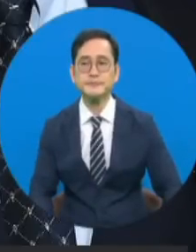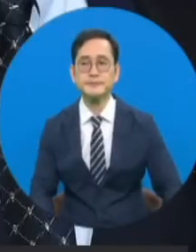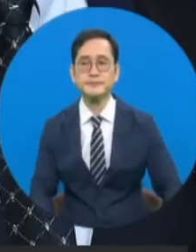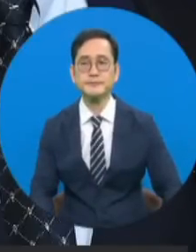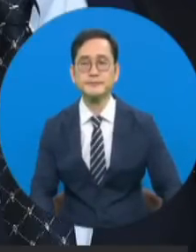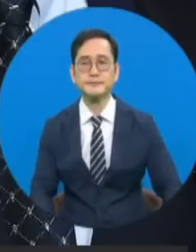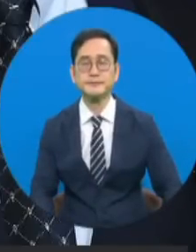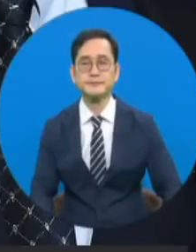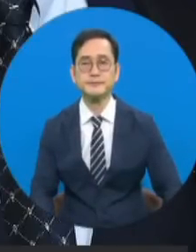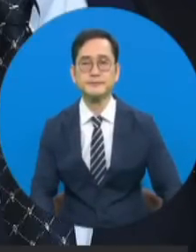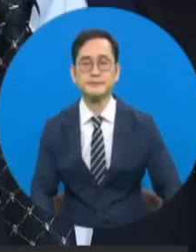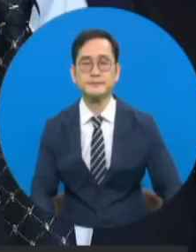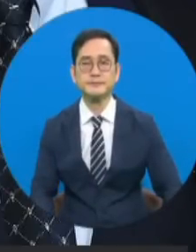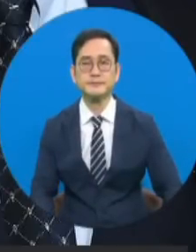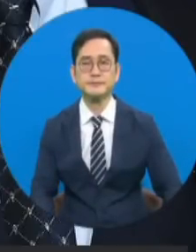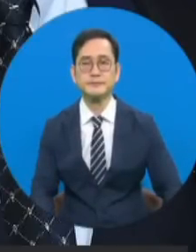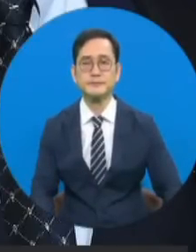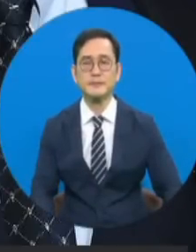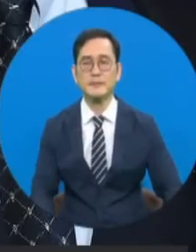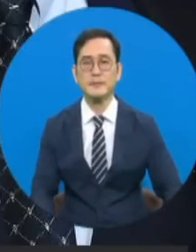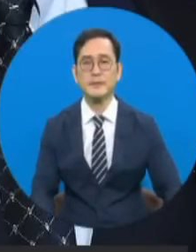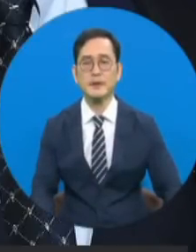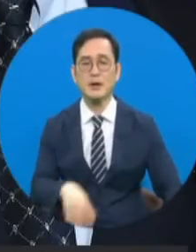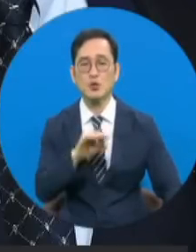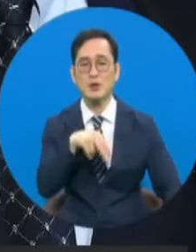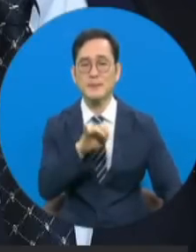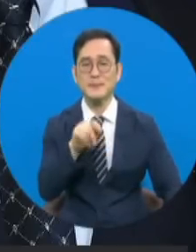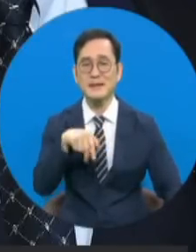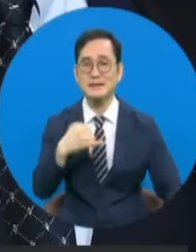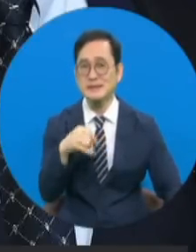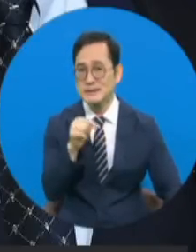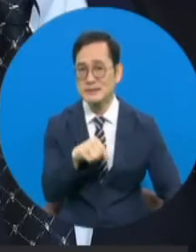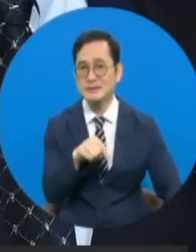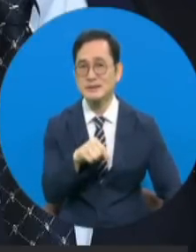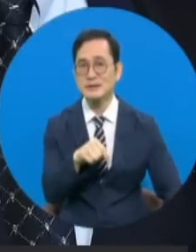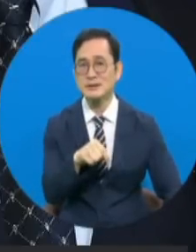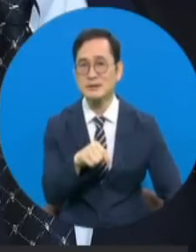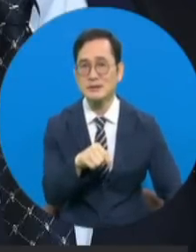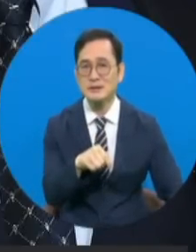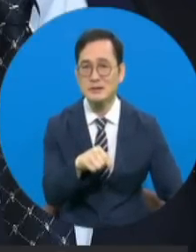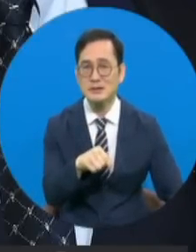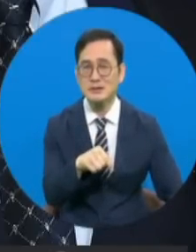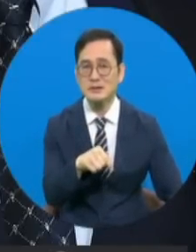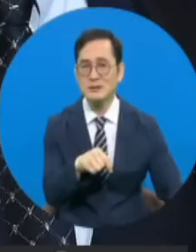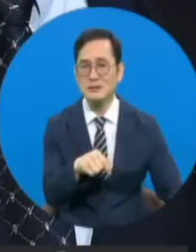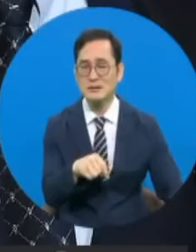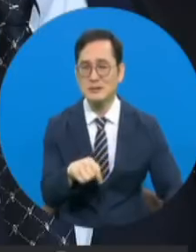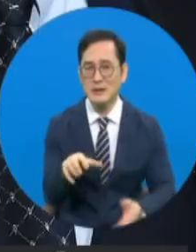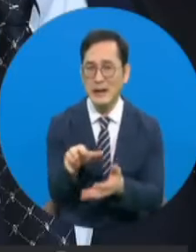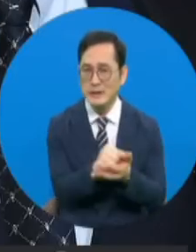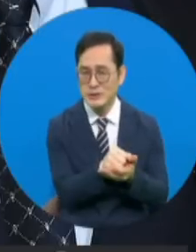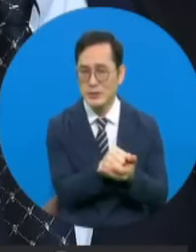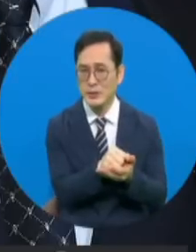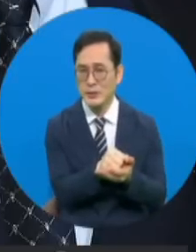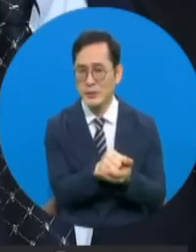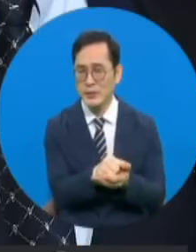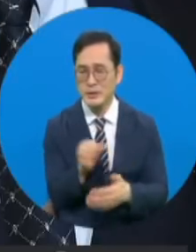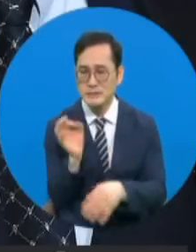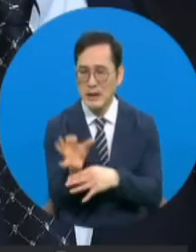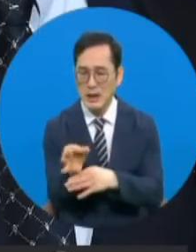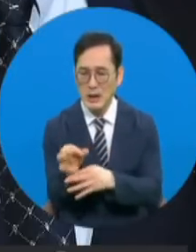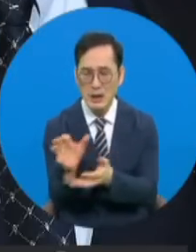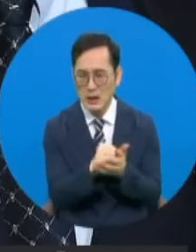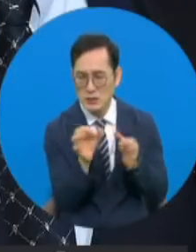위믹스를 어떻게 김남국 의원이 보유했는가 어떻게 투자했는가 내지는 투자했는가와 관련된